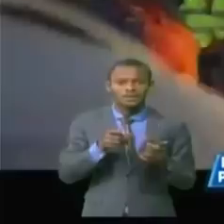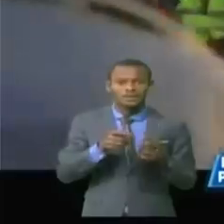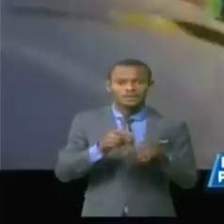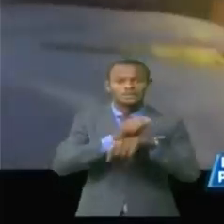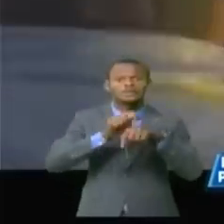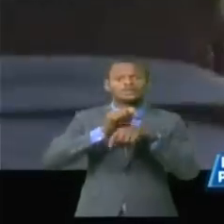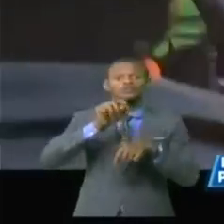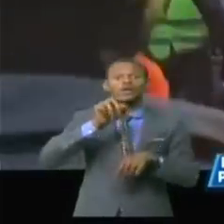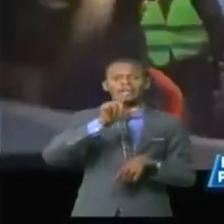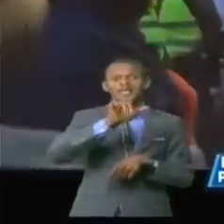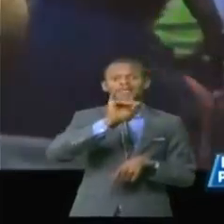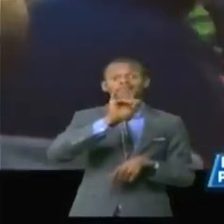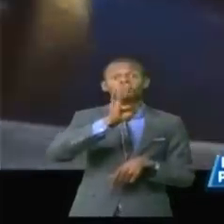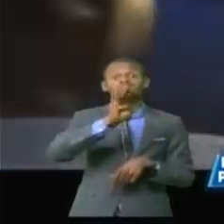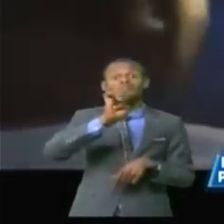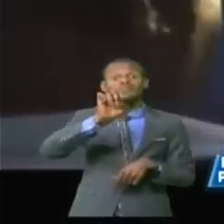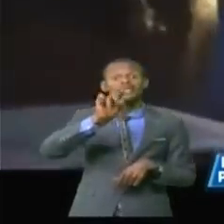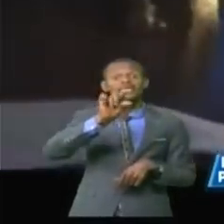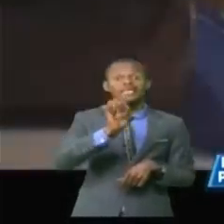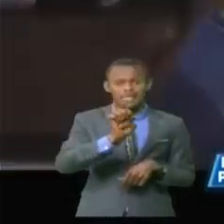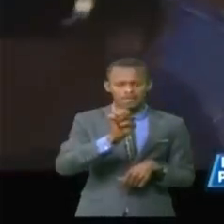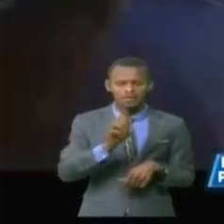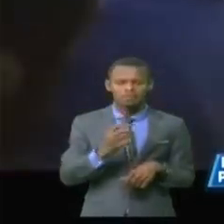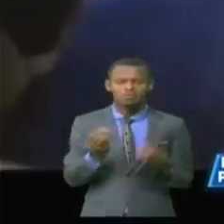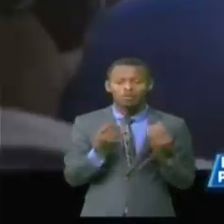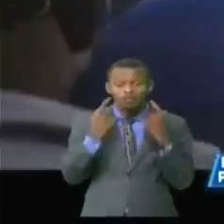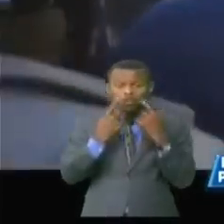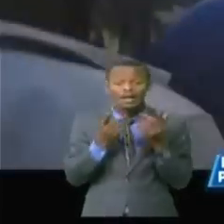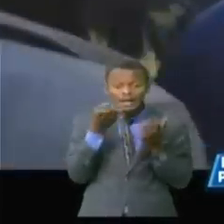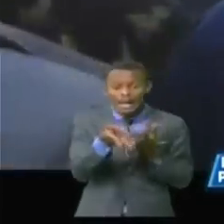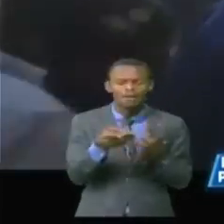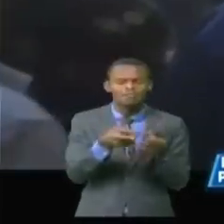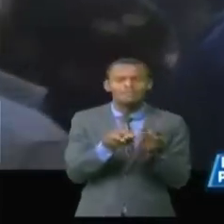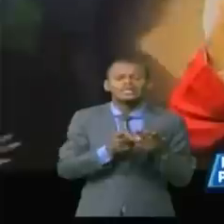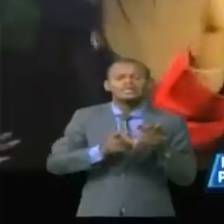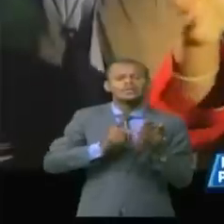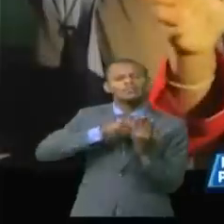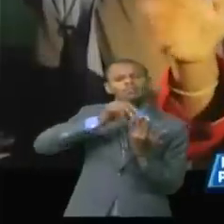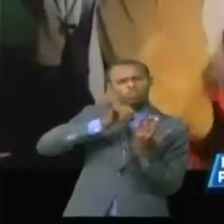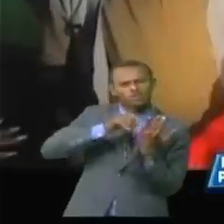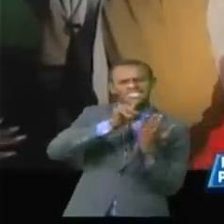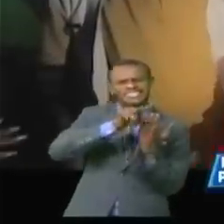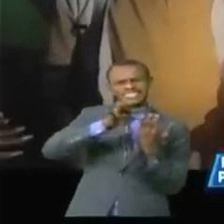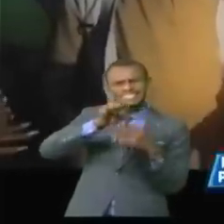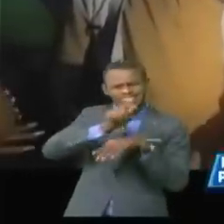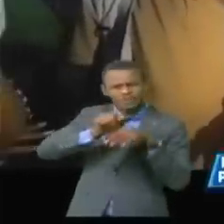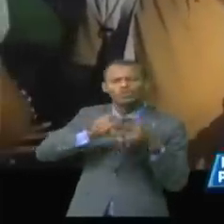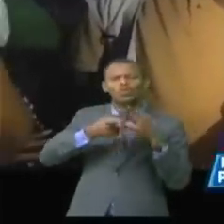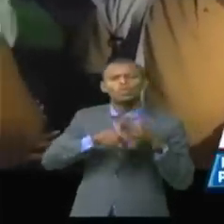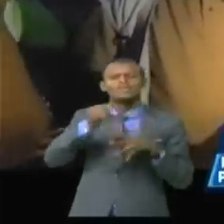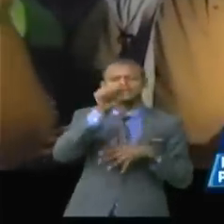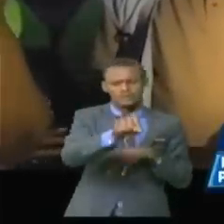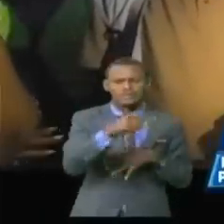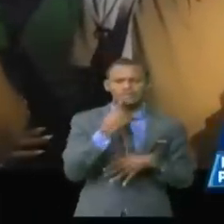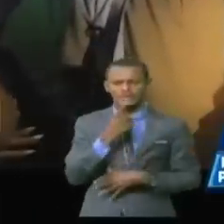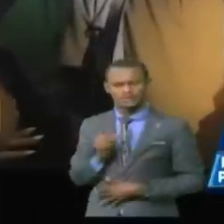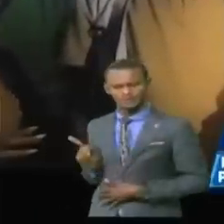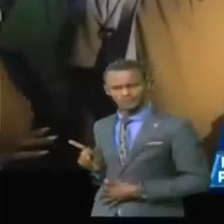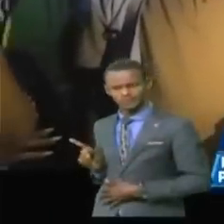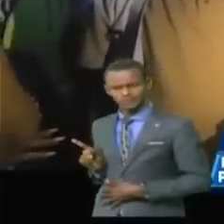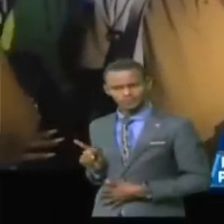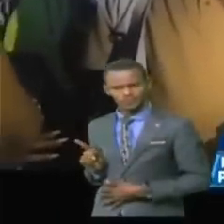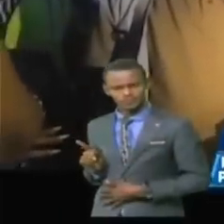se reconnecte à la base. J'ai vu quelques bâtiments tout au long du trajet pour arriver ici à Libengue.